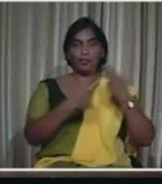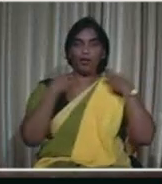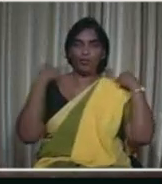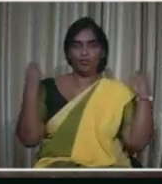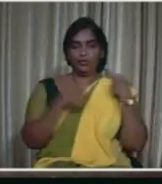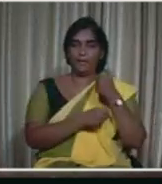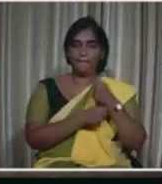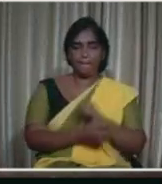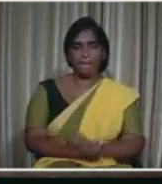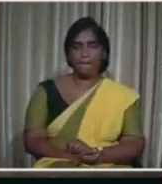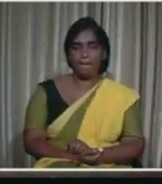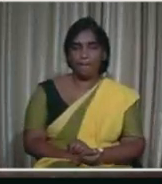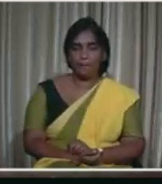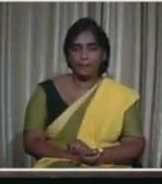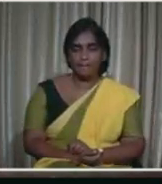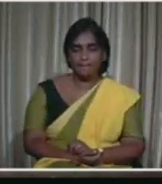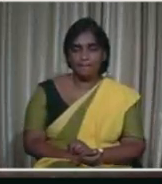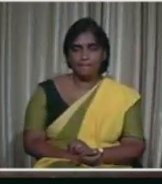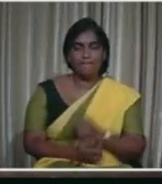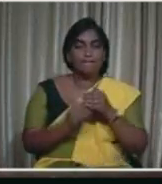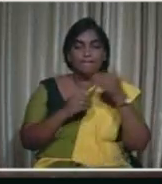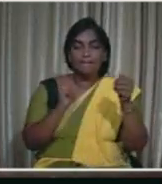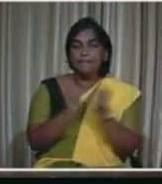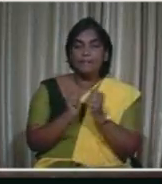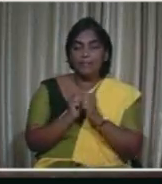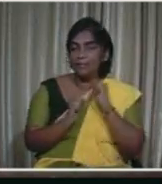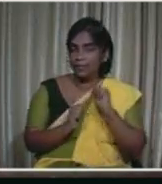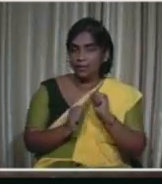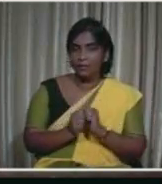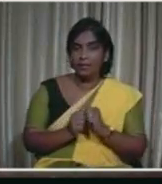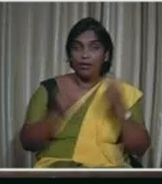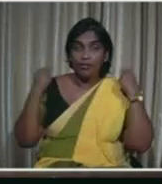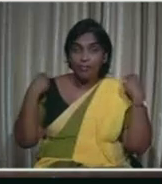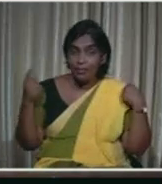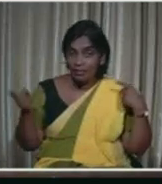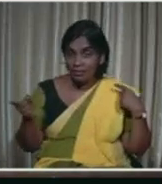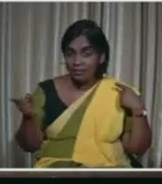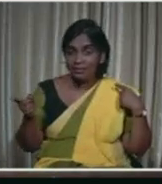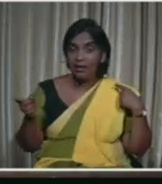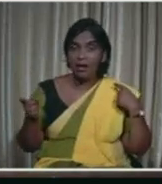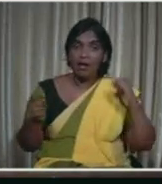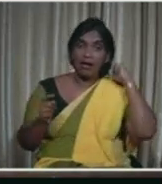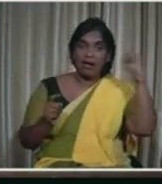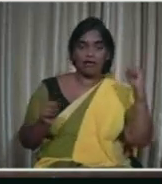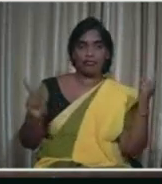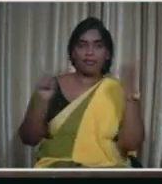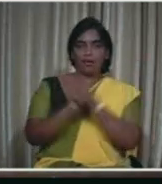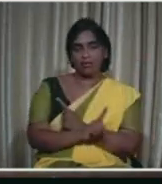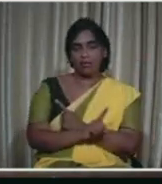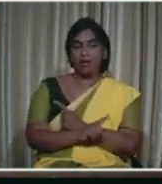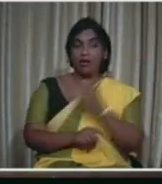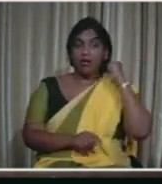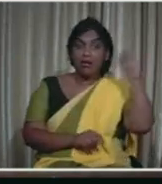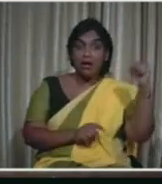palagi. Ida basse mukadde kere dorotu pal. Te inne den Raju tu mai kibutu